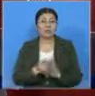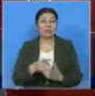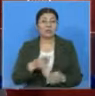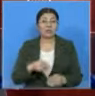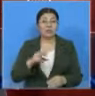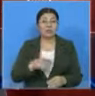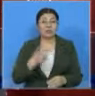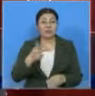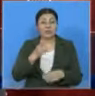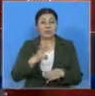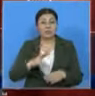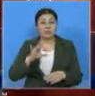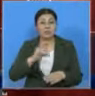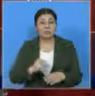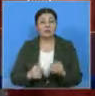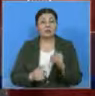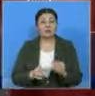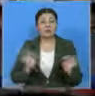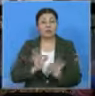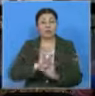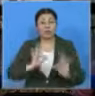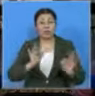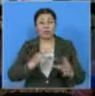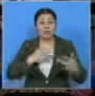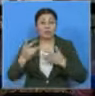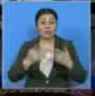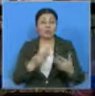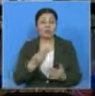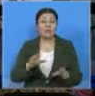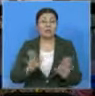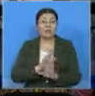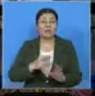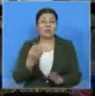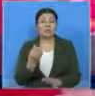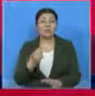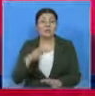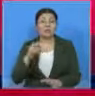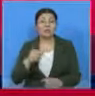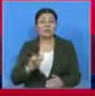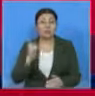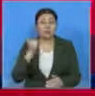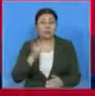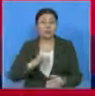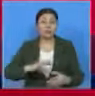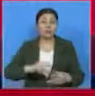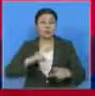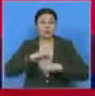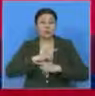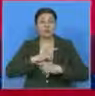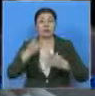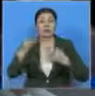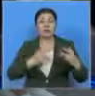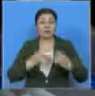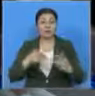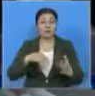получаса проходил концерт песен Шамши Калдаякова. А вот в субботу артисты филармонии поставили финальный концерт. Уже вошедший в традицию